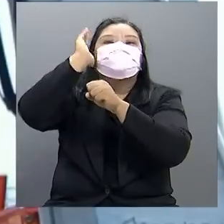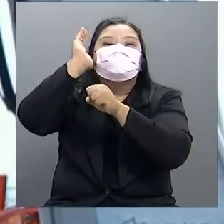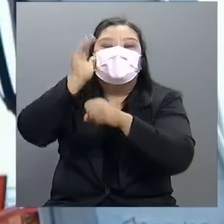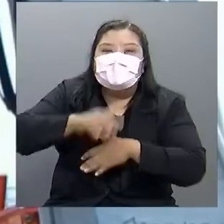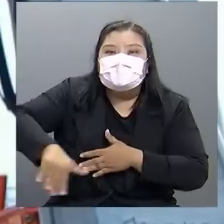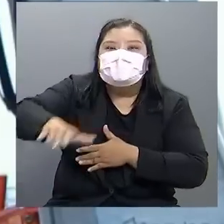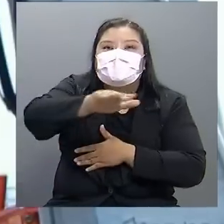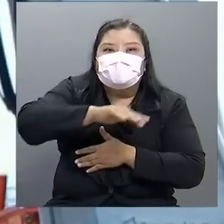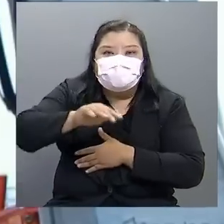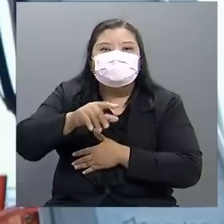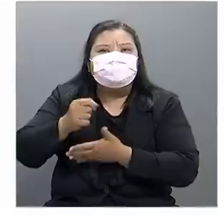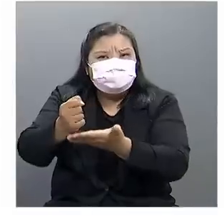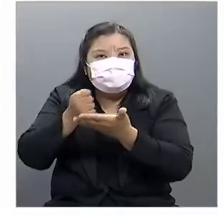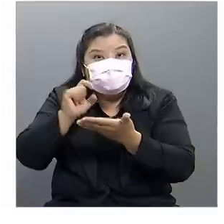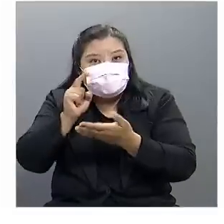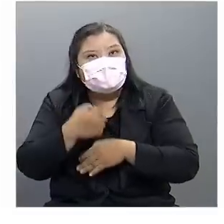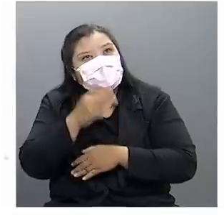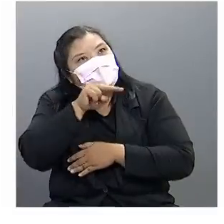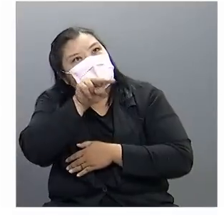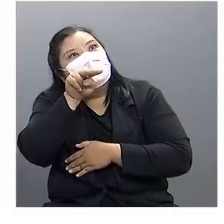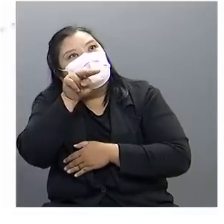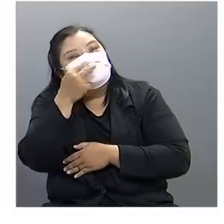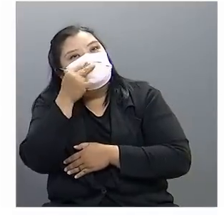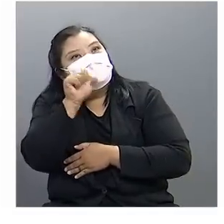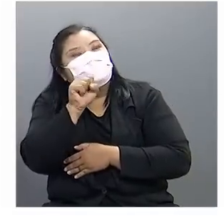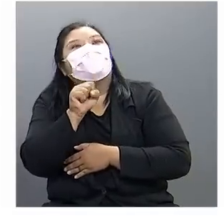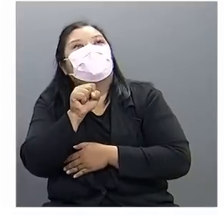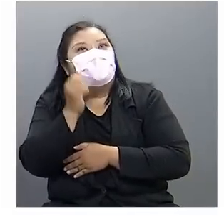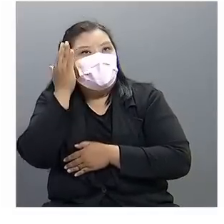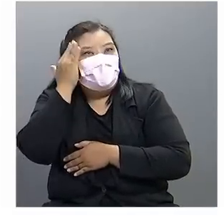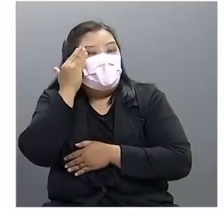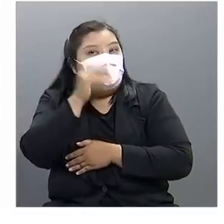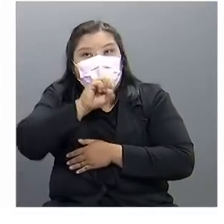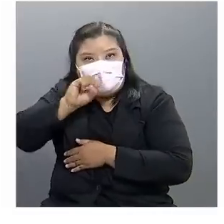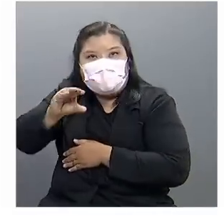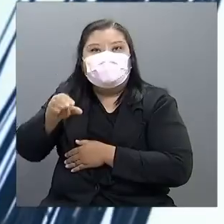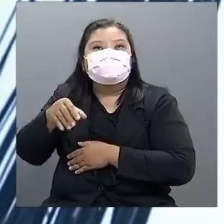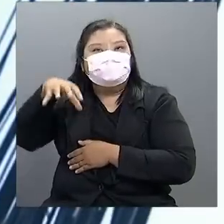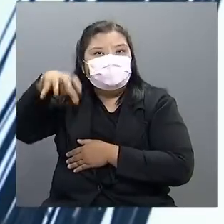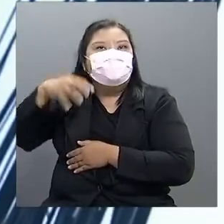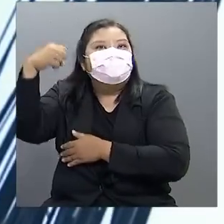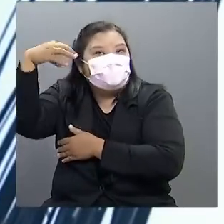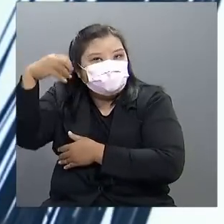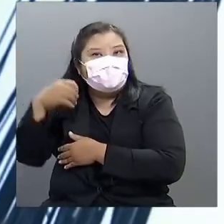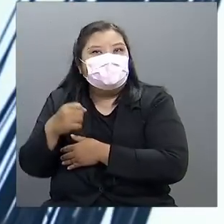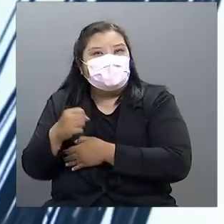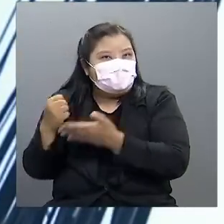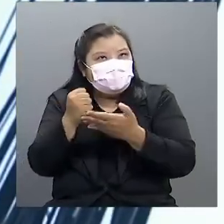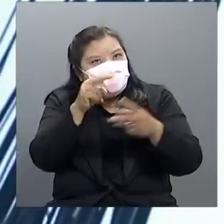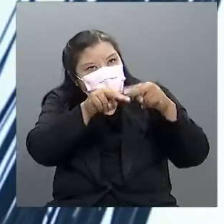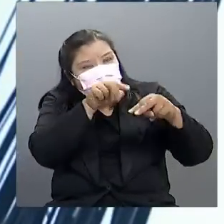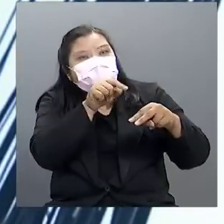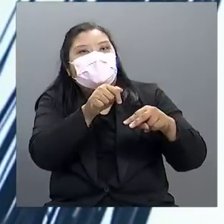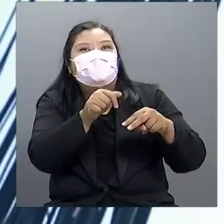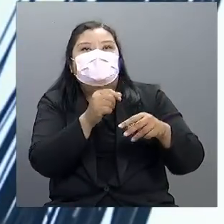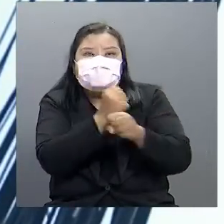กันเป็หูเป็นตา สอดอง กัแล้วก็แจ้งเจรธีอยากจะให้ท'DRIึนยอบายของการไปฟา ส่ภม milieuพัคจงหวัLabนาครส